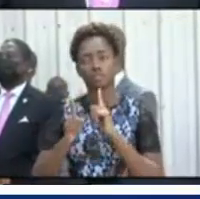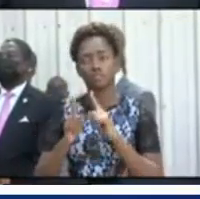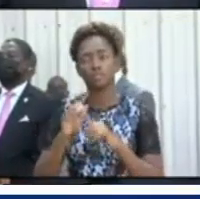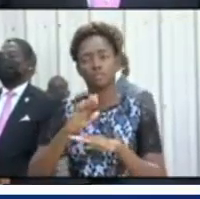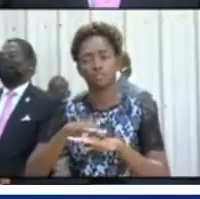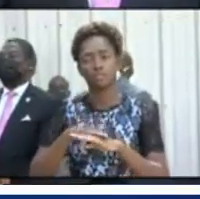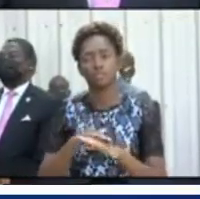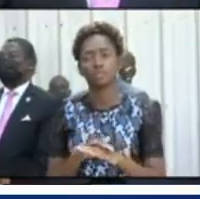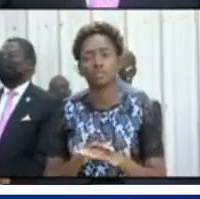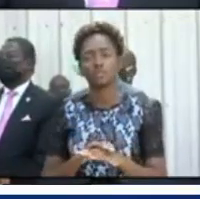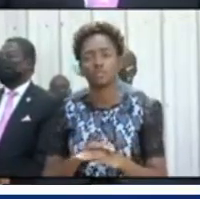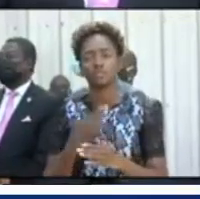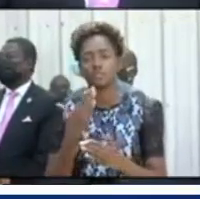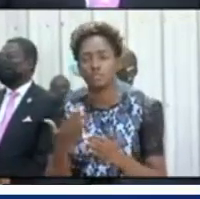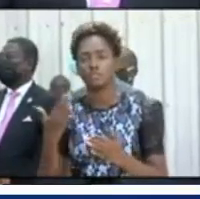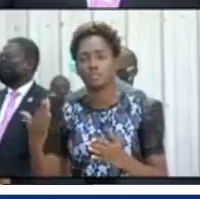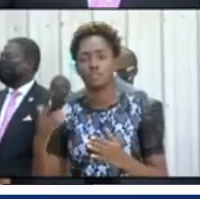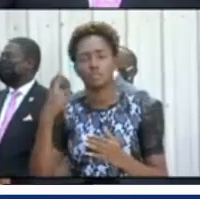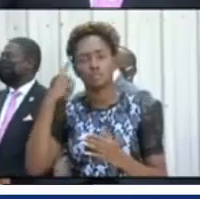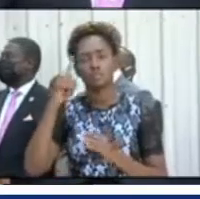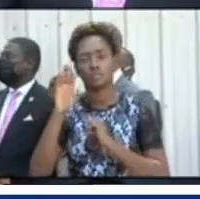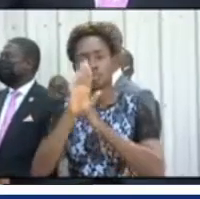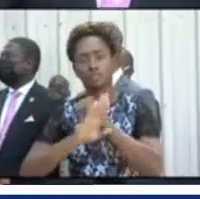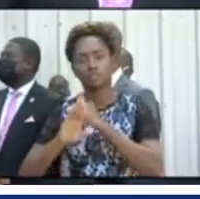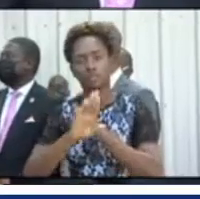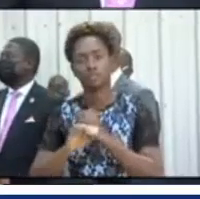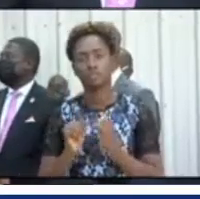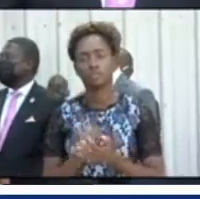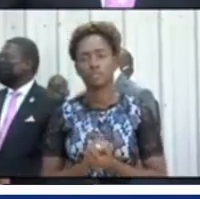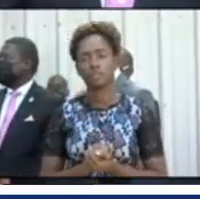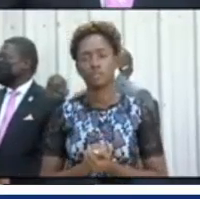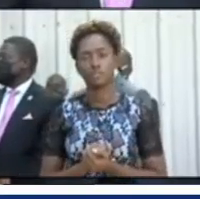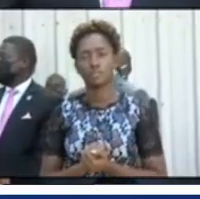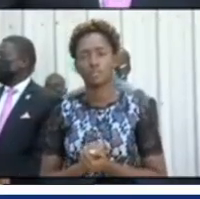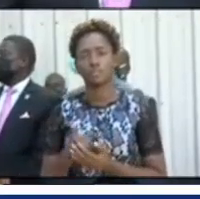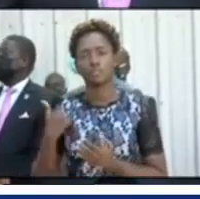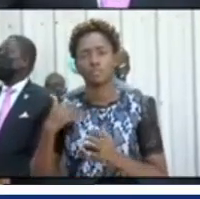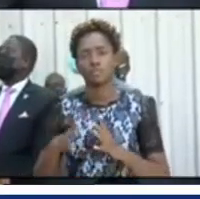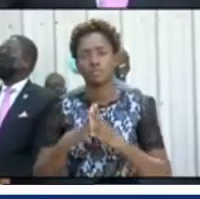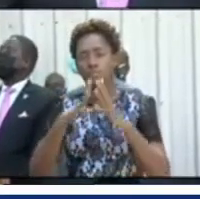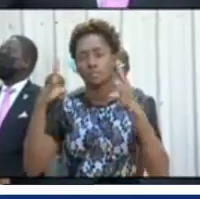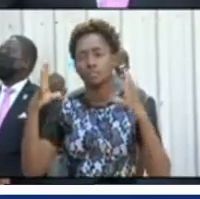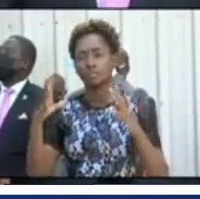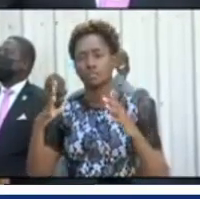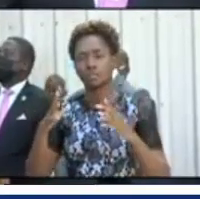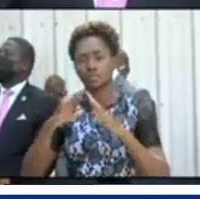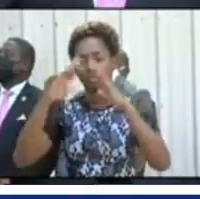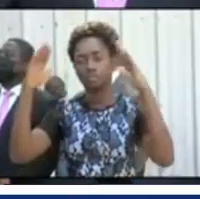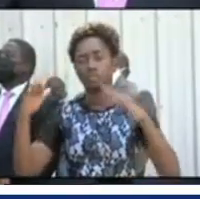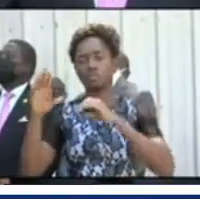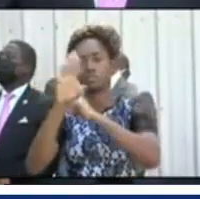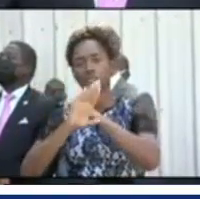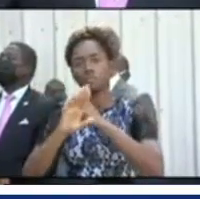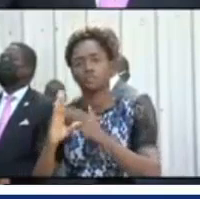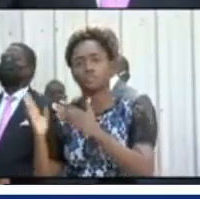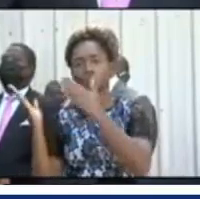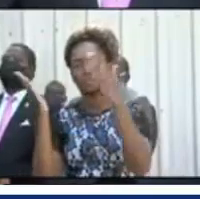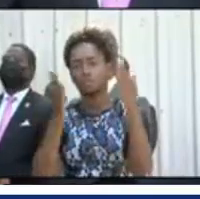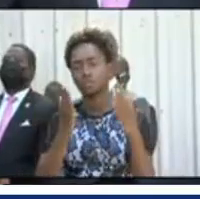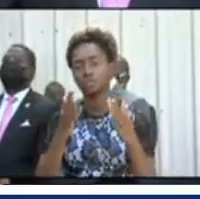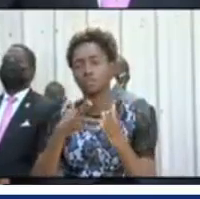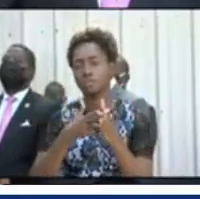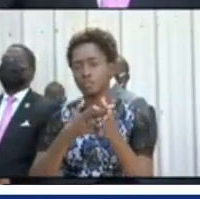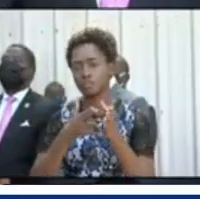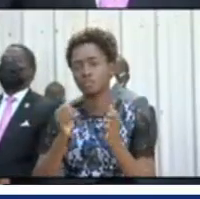affaires compagnie sécurité. Parce que grand pile compagnie sécurité qui importait munitions avec zama fedou dans le